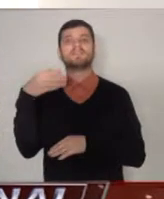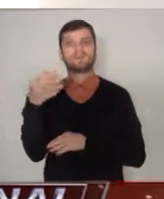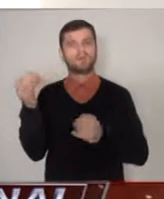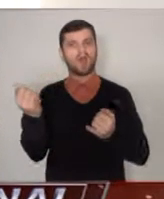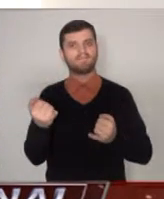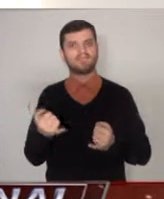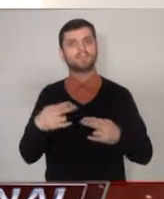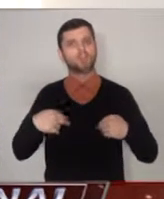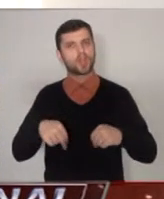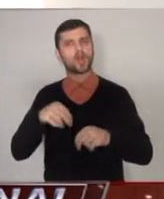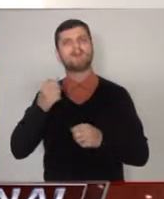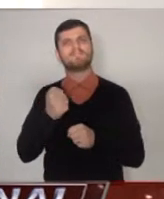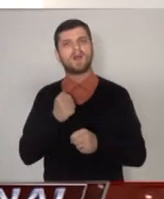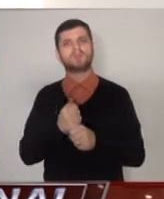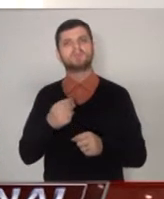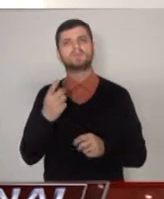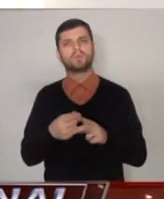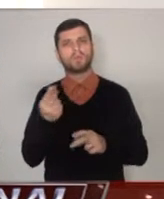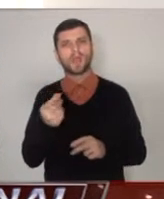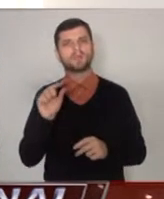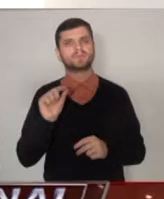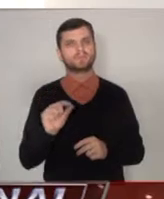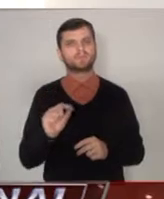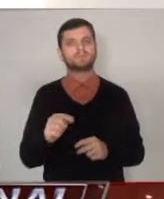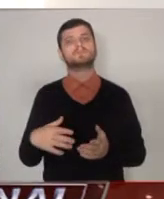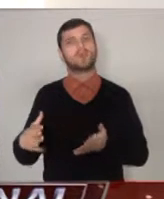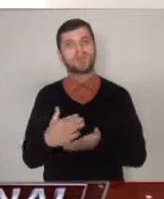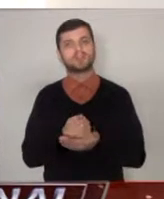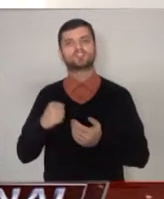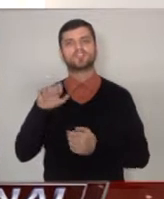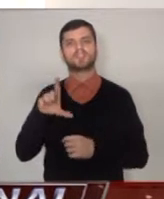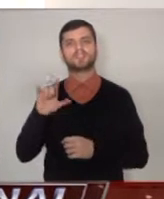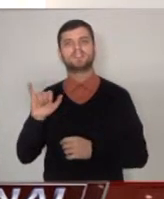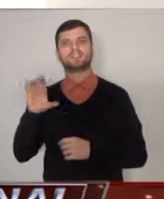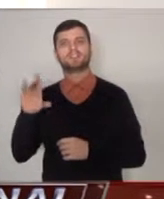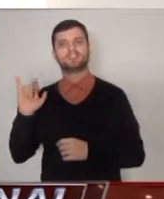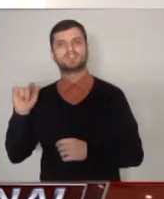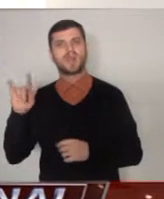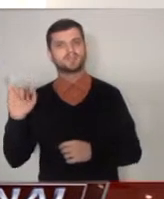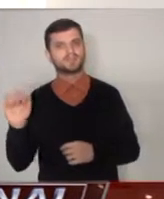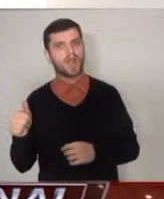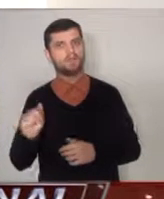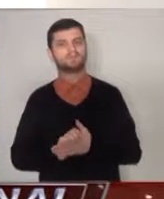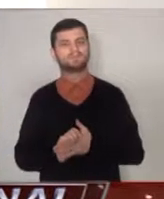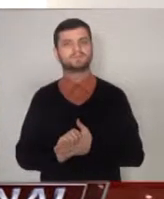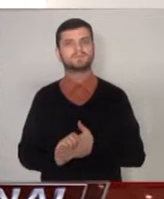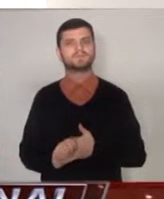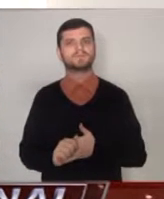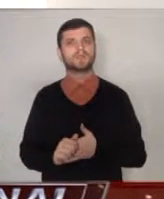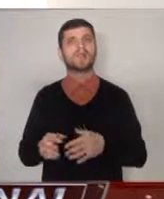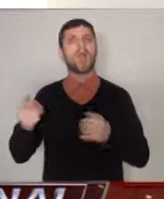Comuna Cetățeni și firma Gecor din Călugăren, județul Giurgiu, au venit cu valori foarte mici,